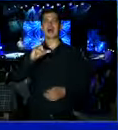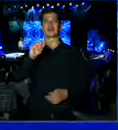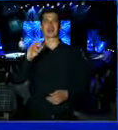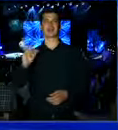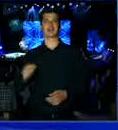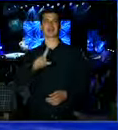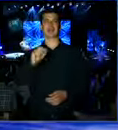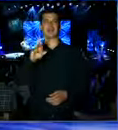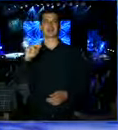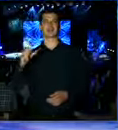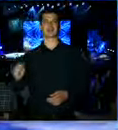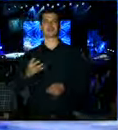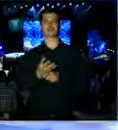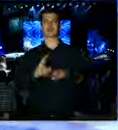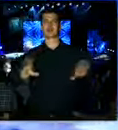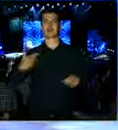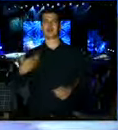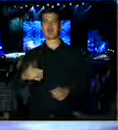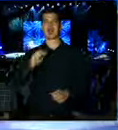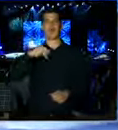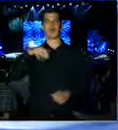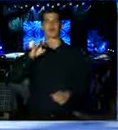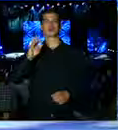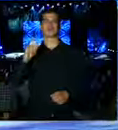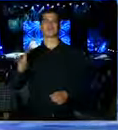Zarzecka, lat 48, Augustów.